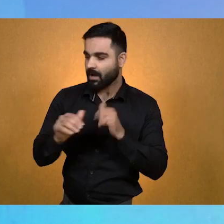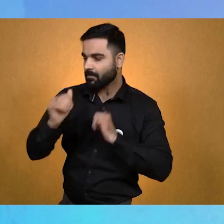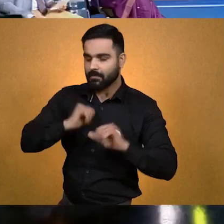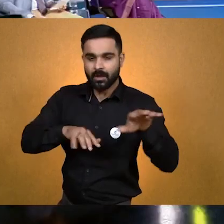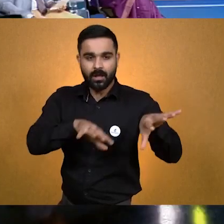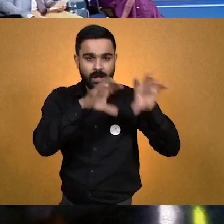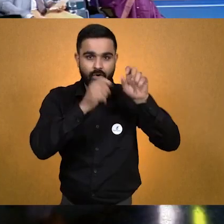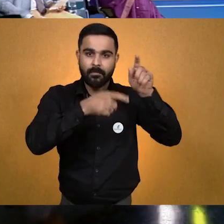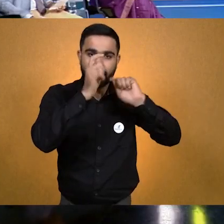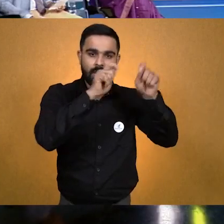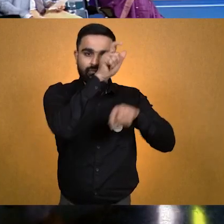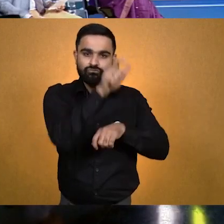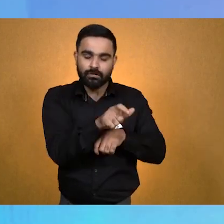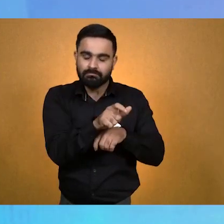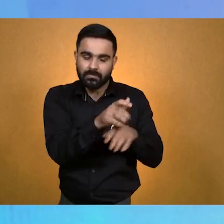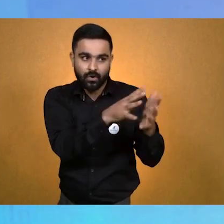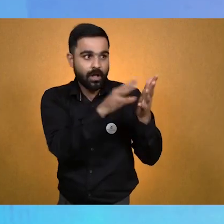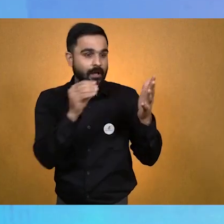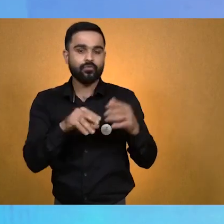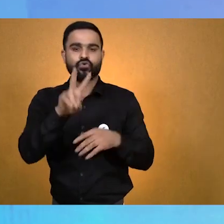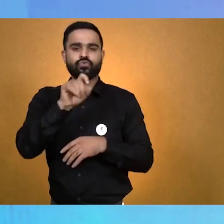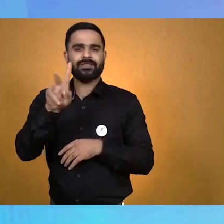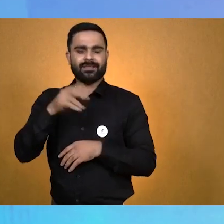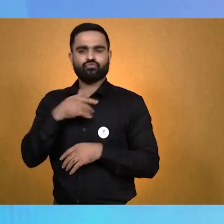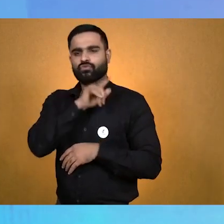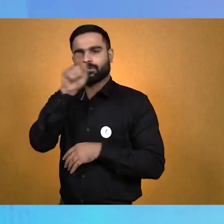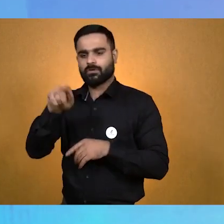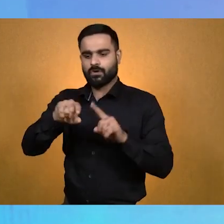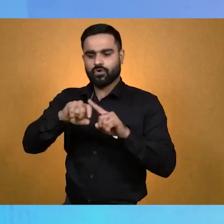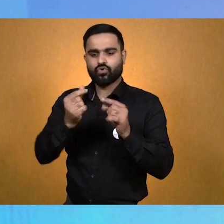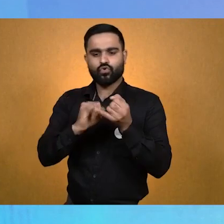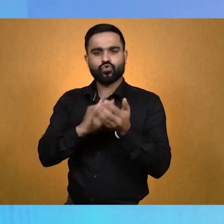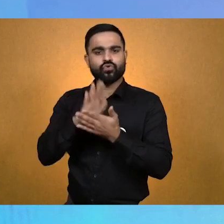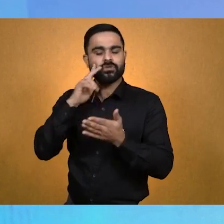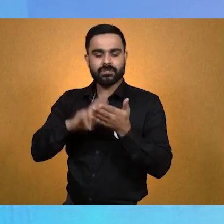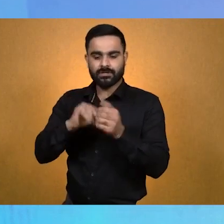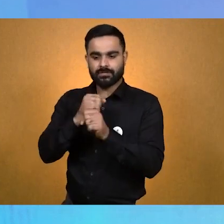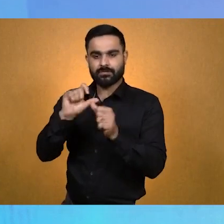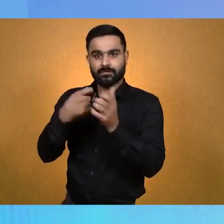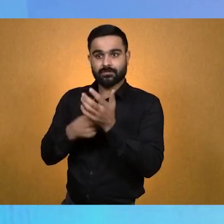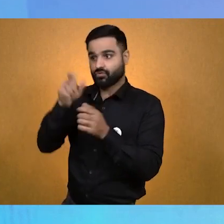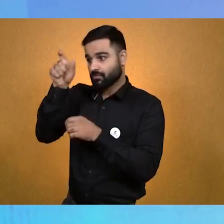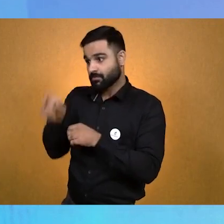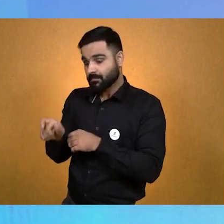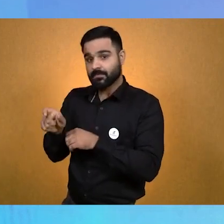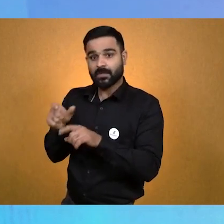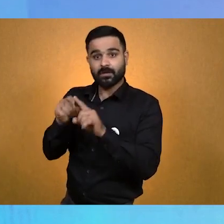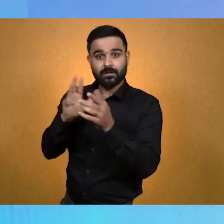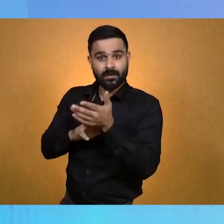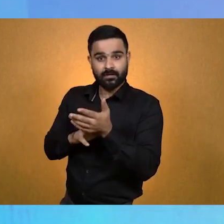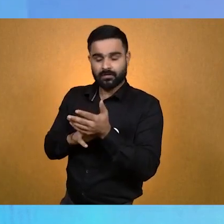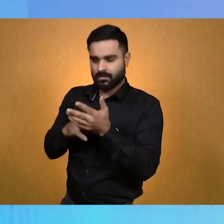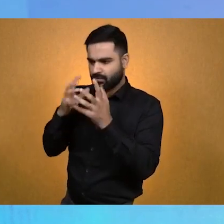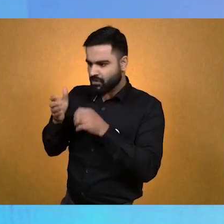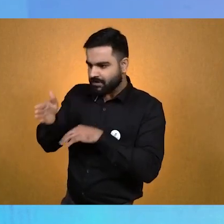करें. जैसे एक छोटा मैं आपको एग्जांपल देता हूँ. 2012 में मैं ट्रैवल कर रहा था कुशीनगर में, और वहाँ के जो डीएम थे, रिगजिन सैम्फिल, आई मस्ट टेक हिज नेम, आई वांट टू